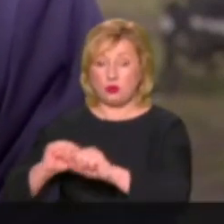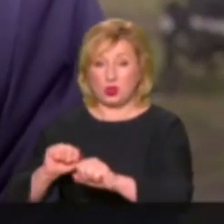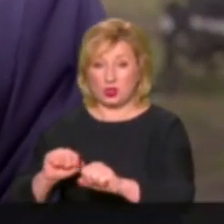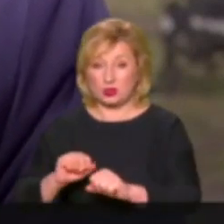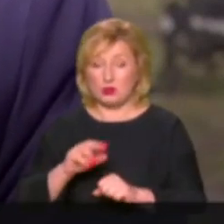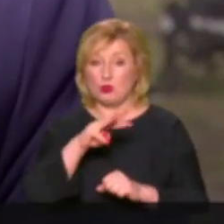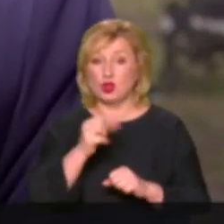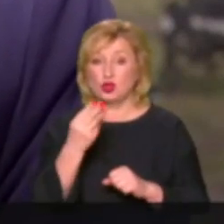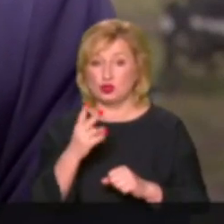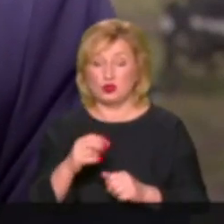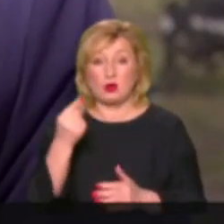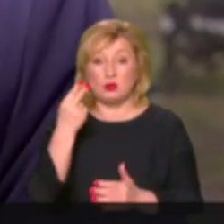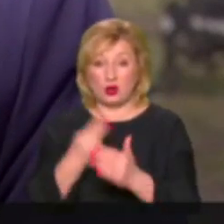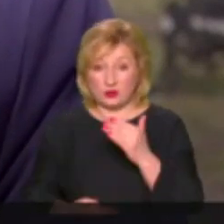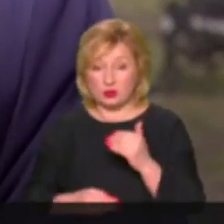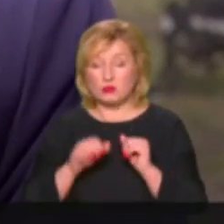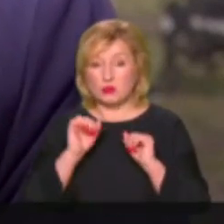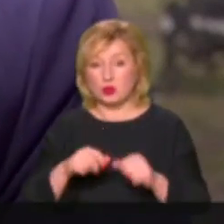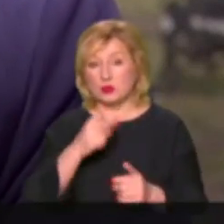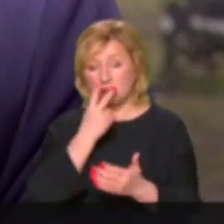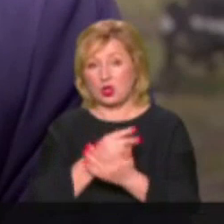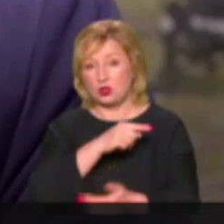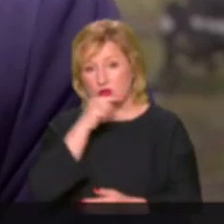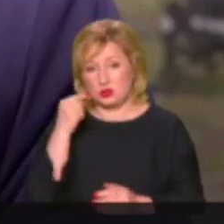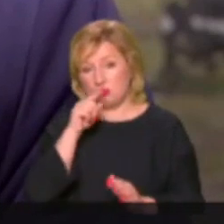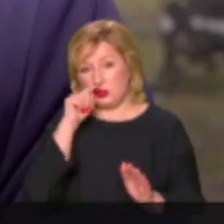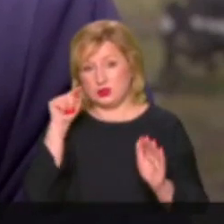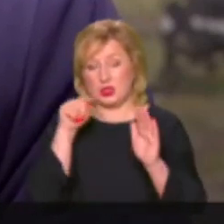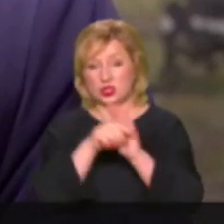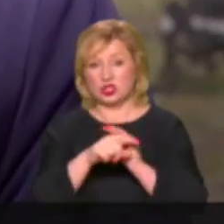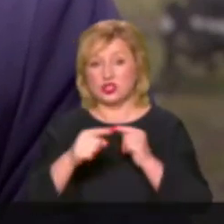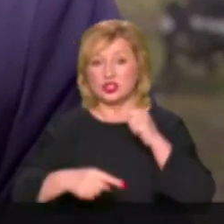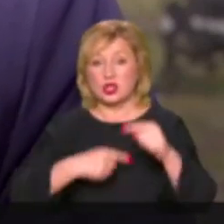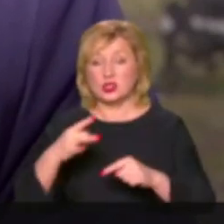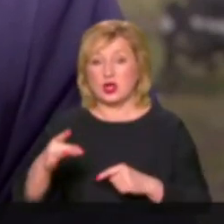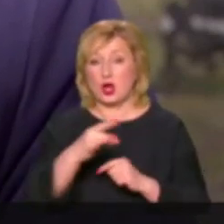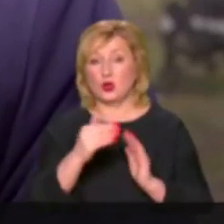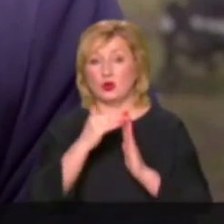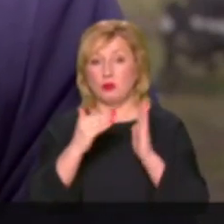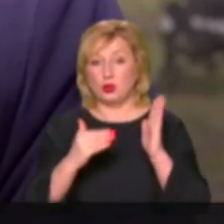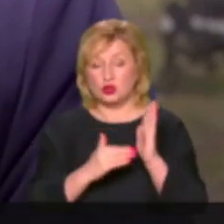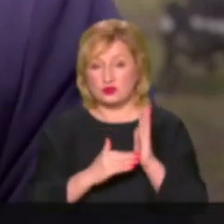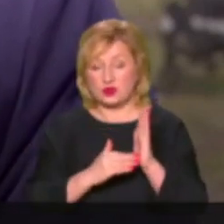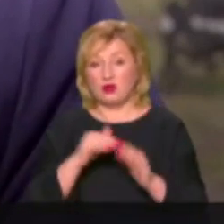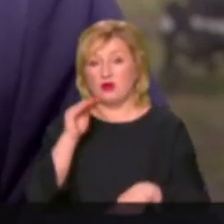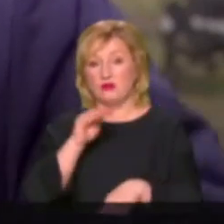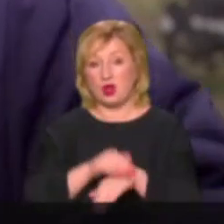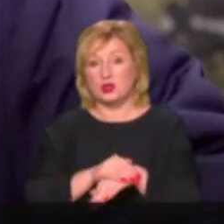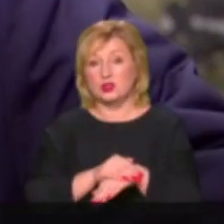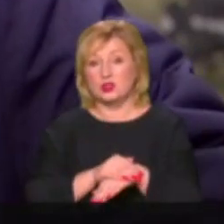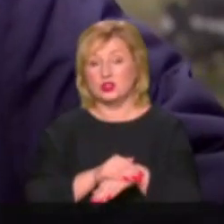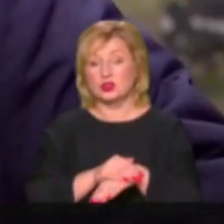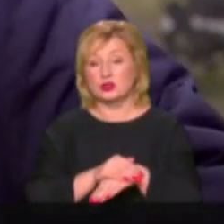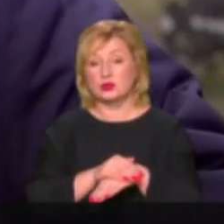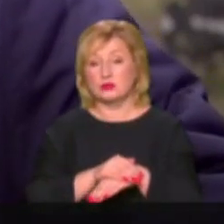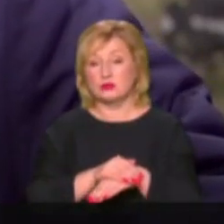Ну, якраз 7, 8, 9 тут в селі реально творився ад. То, що вони кидали все, що